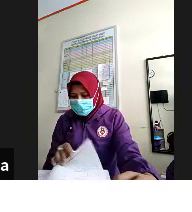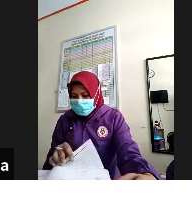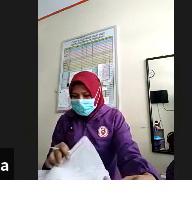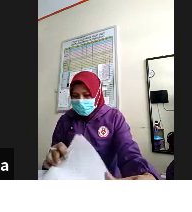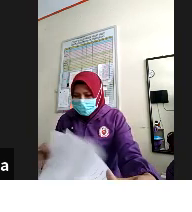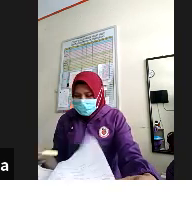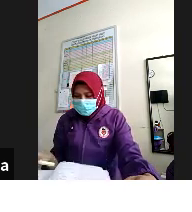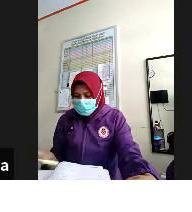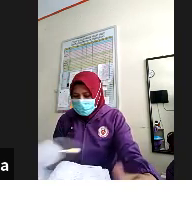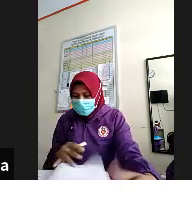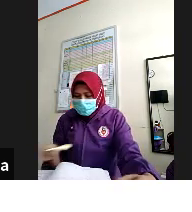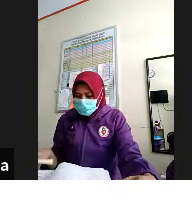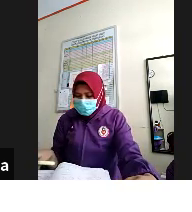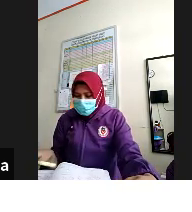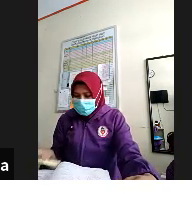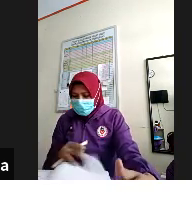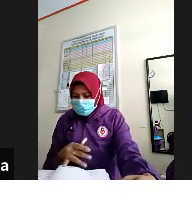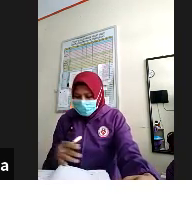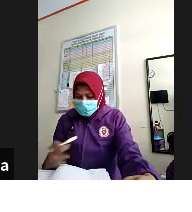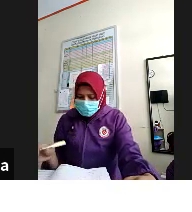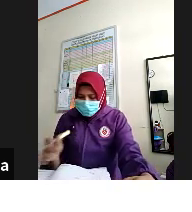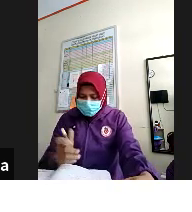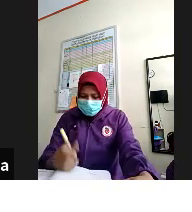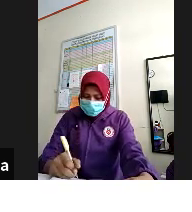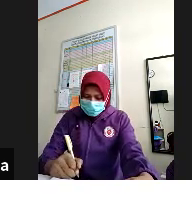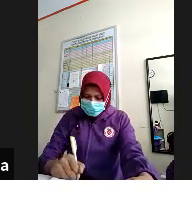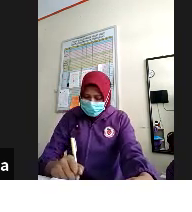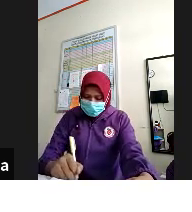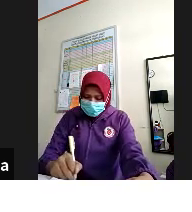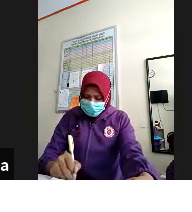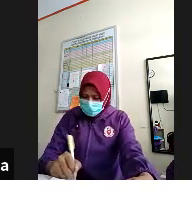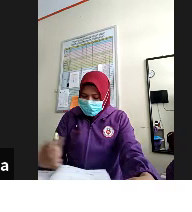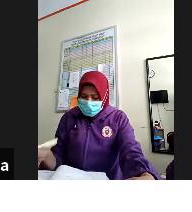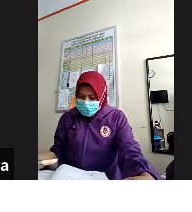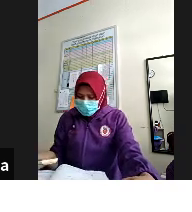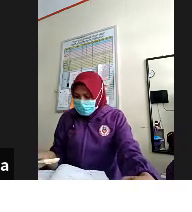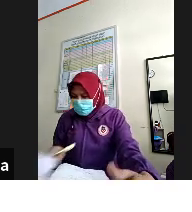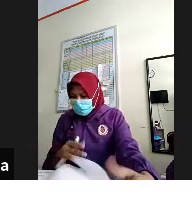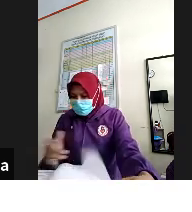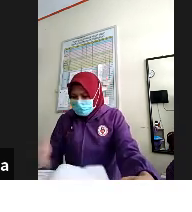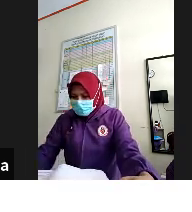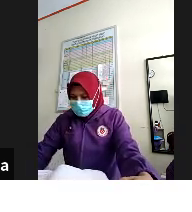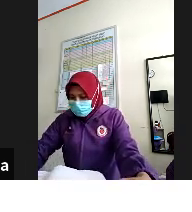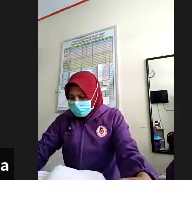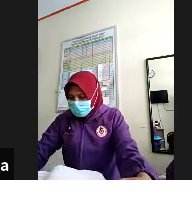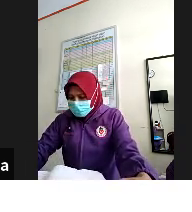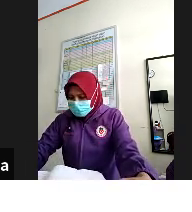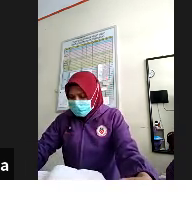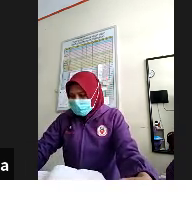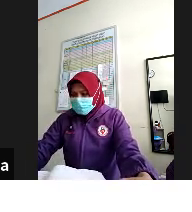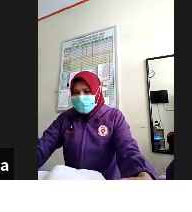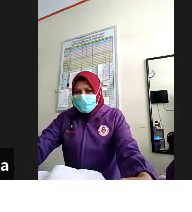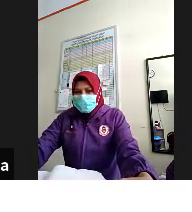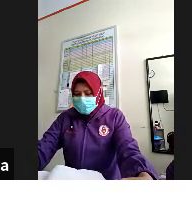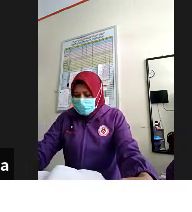terdekatmu, bila mana kamu menunjukkan gejala COVID. Tetap semangat untuk melaksanakan protokol kesehatan